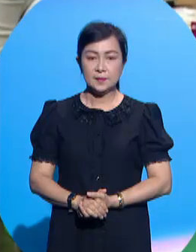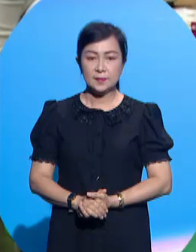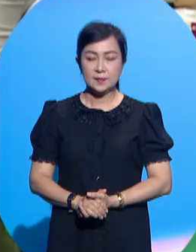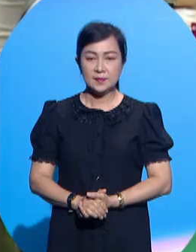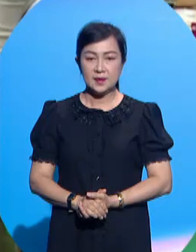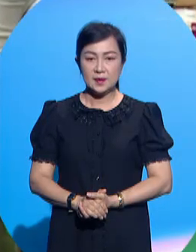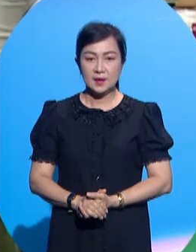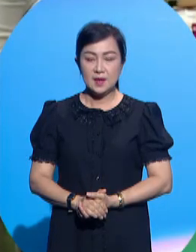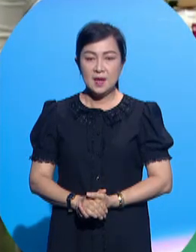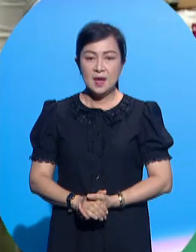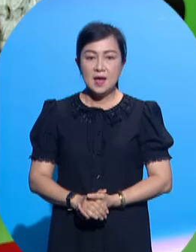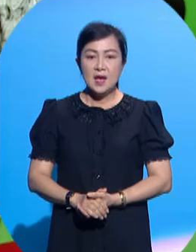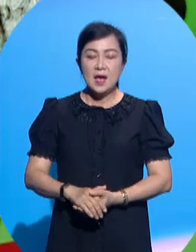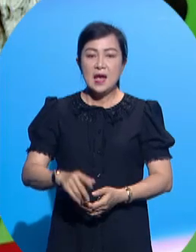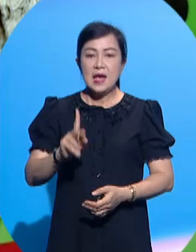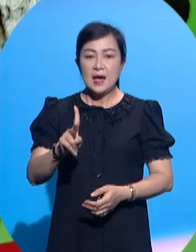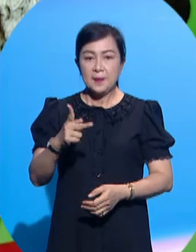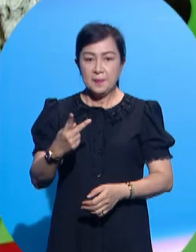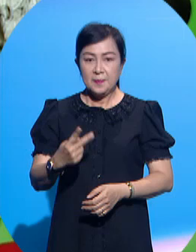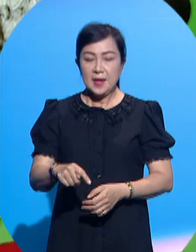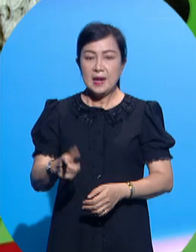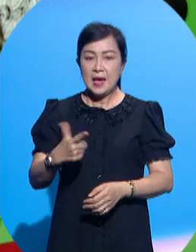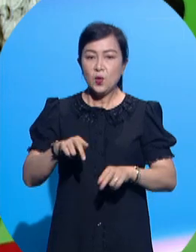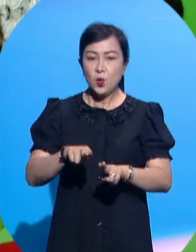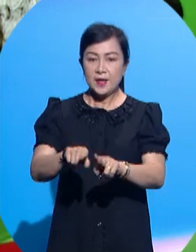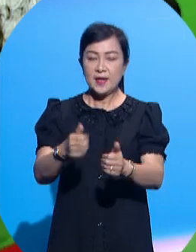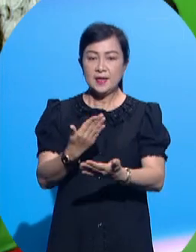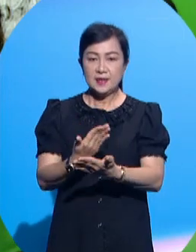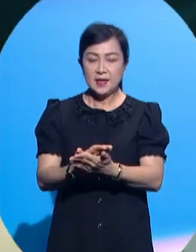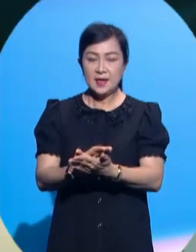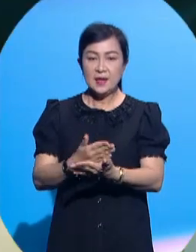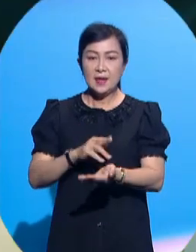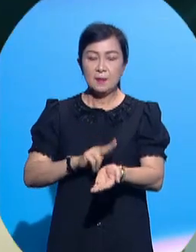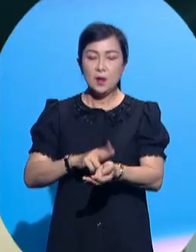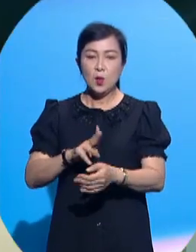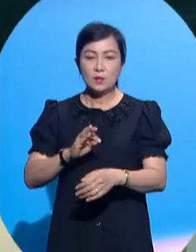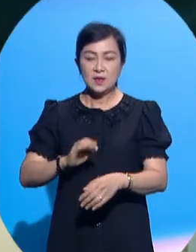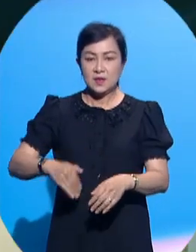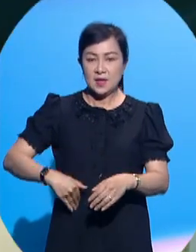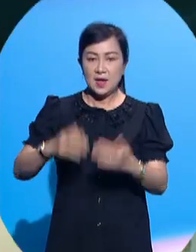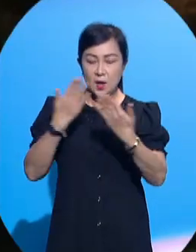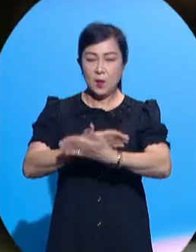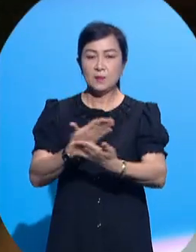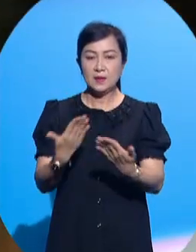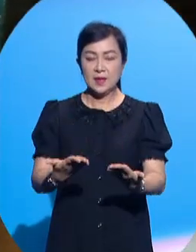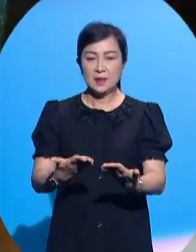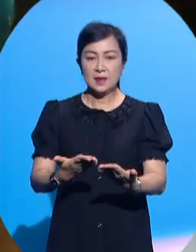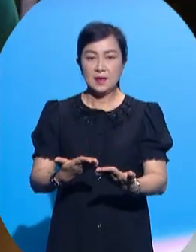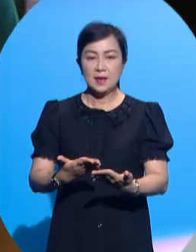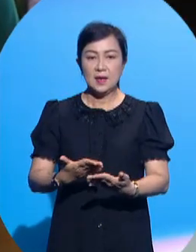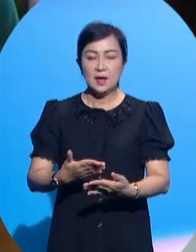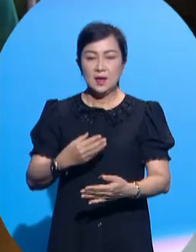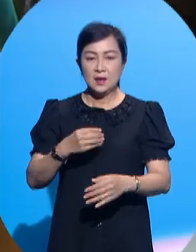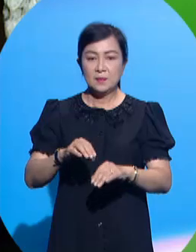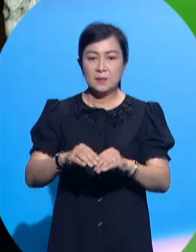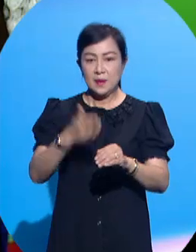Cũng biết là cái virus HP thì nó lại là nguyên nhân chính để gây ra cái bệnh ung thư dạ dày. Cho nên là hôm nay là biết được công ty Meolife tổ